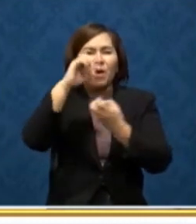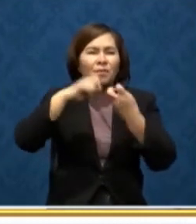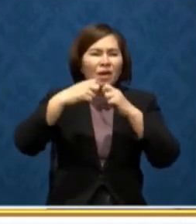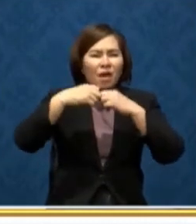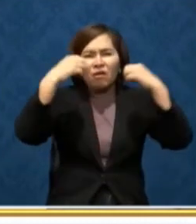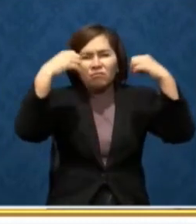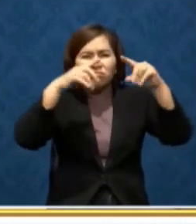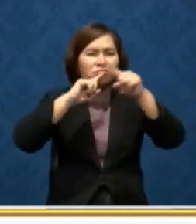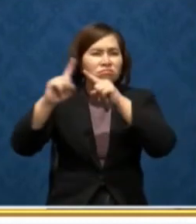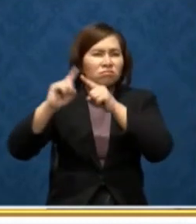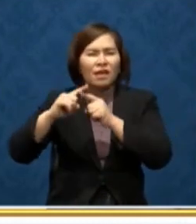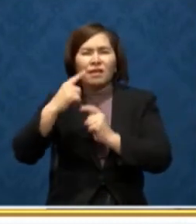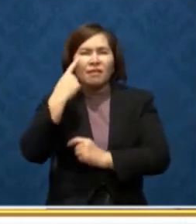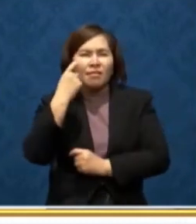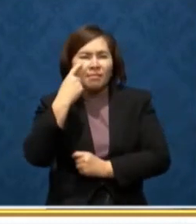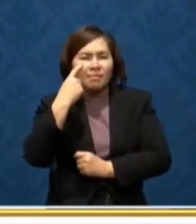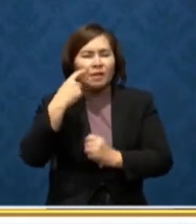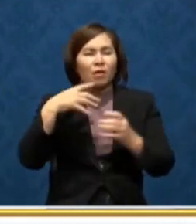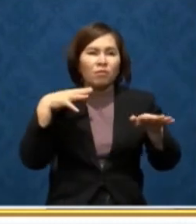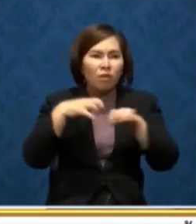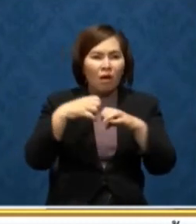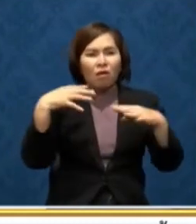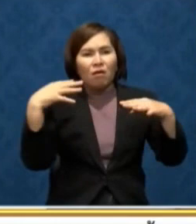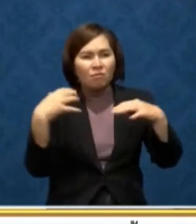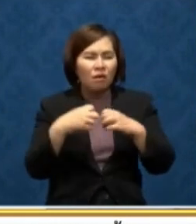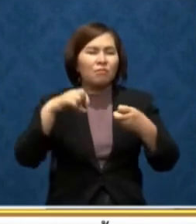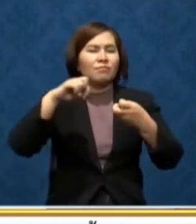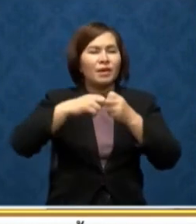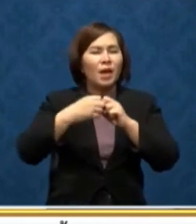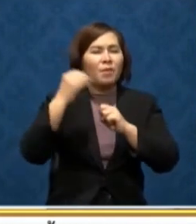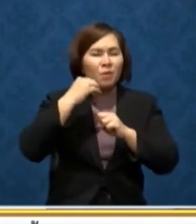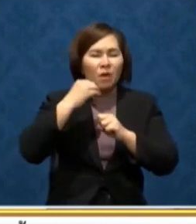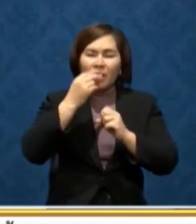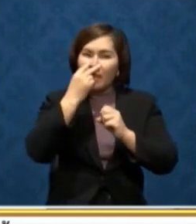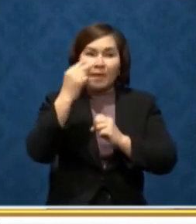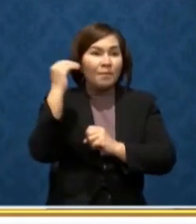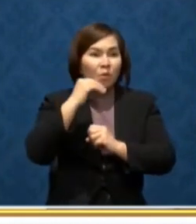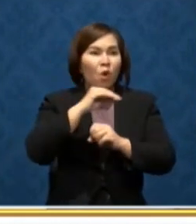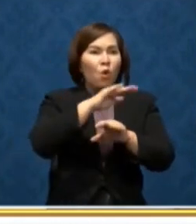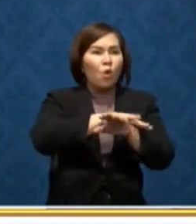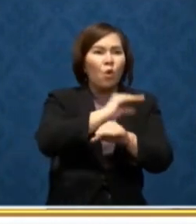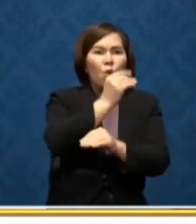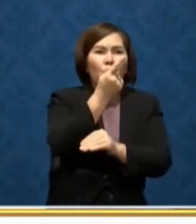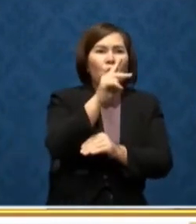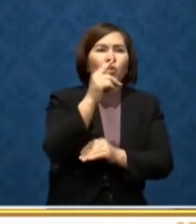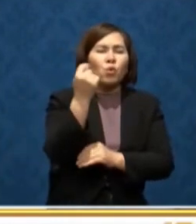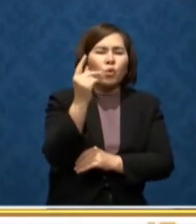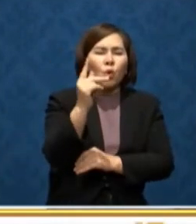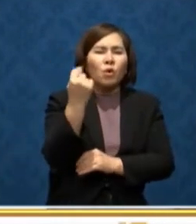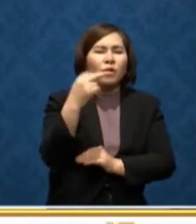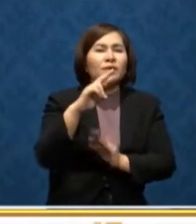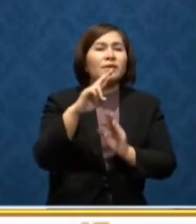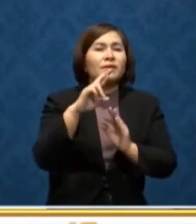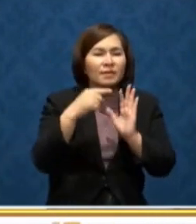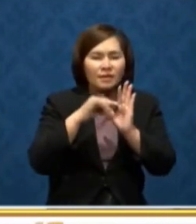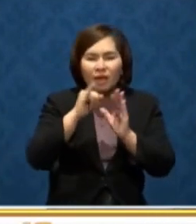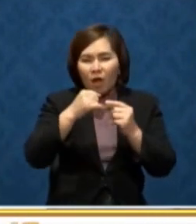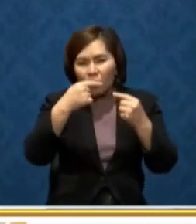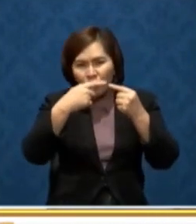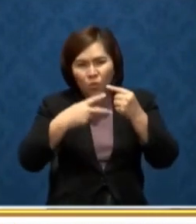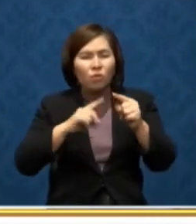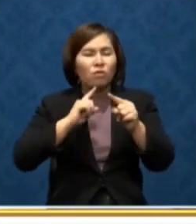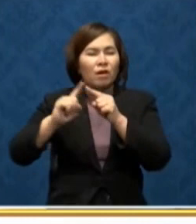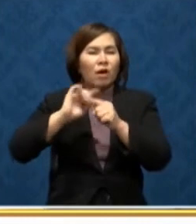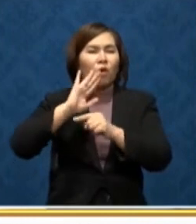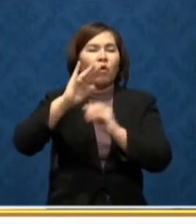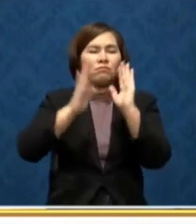าทำให้ผู้ใช้ถนนประสบอุวัิเหตุบ่อยครั้ง โยเฉพาะแยกโคกซาย แยกตลาดป่าบอน ห้วยซาย แม่ขรี แล